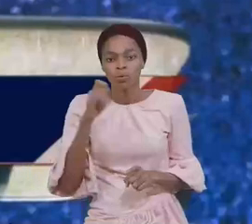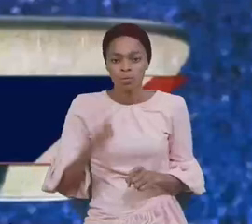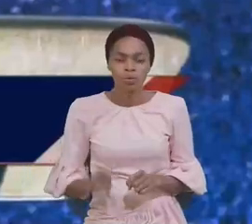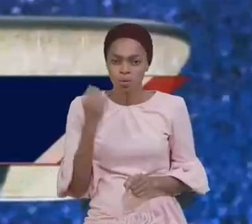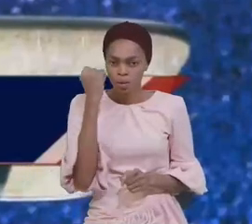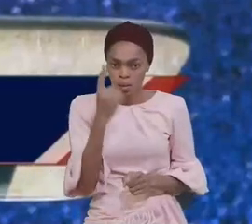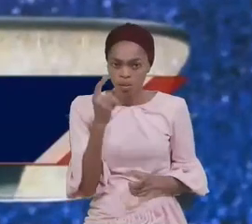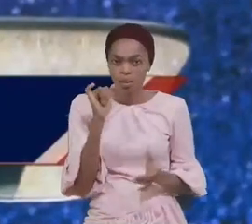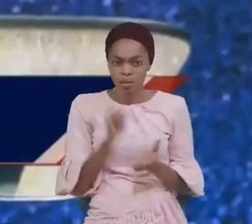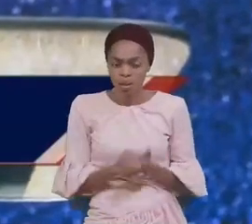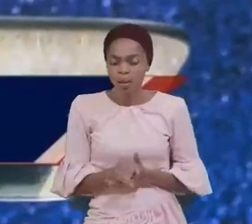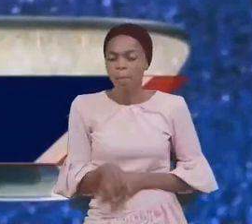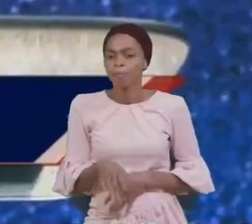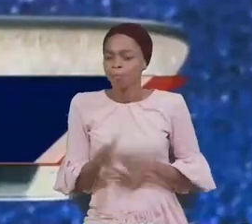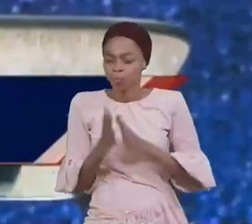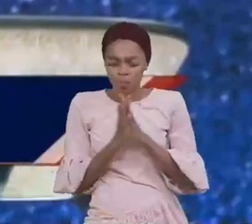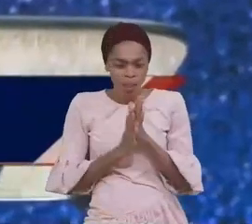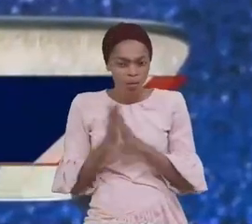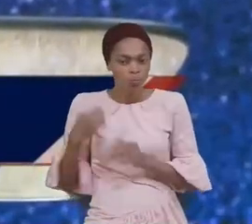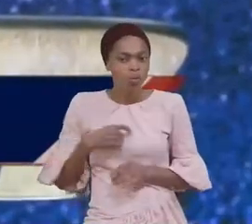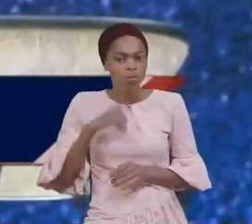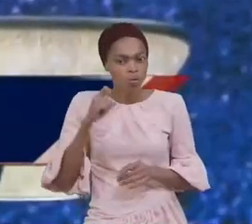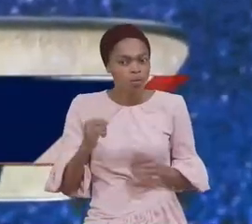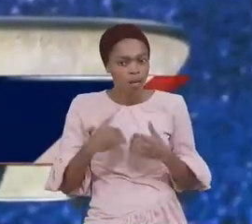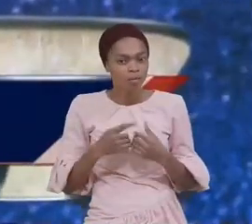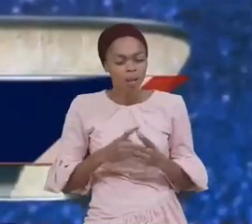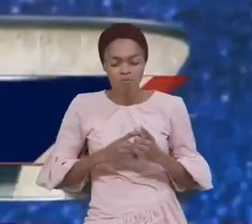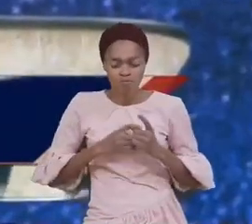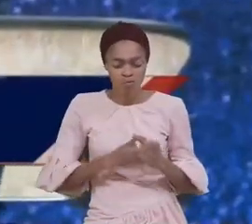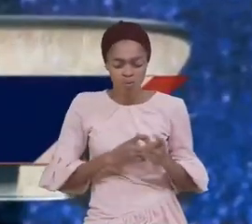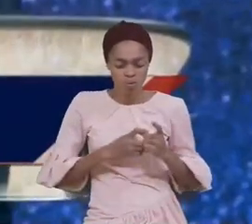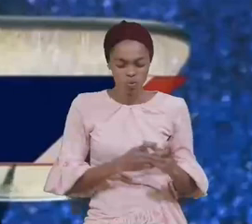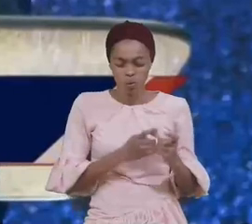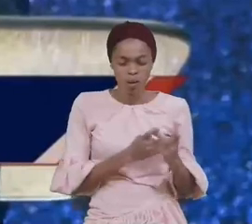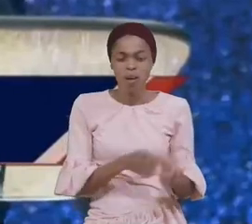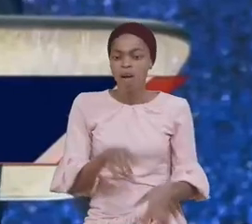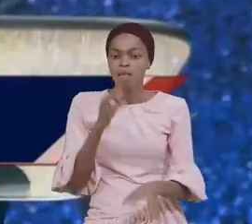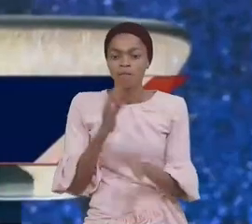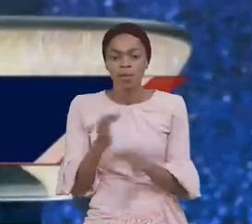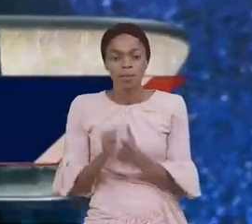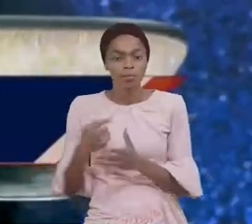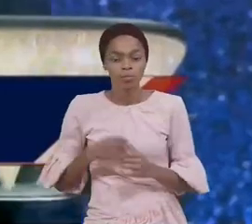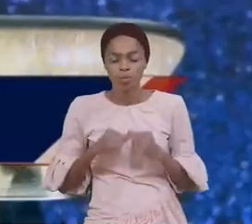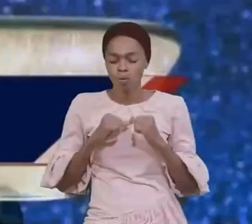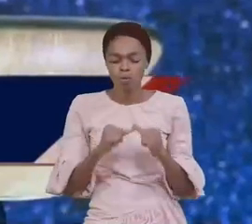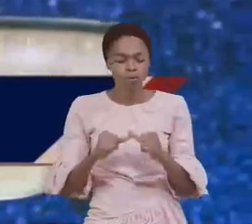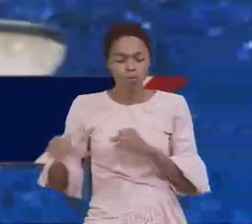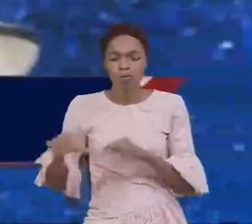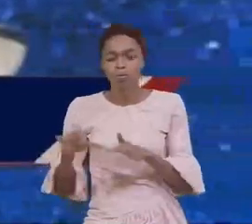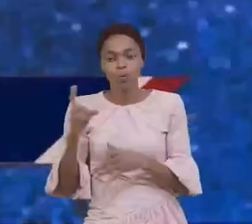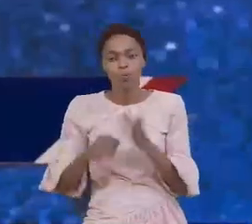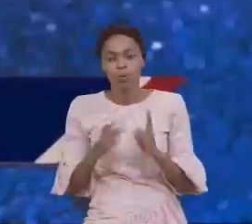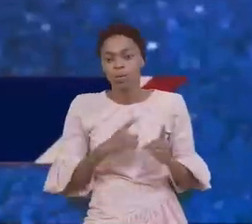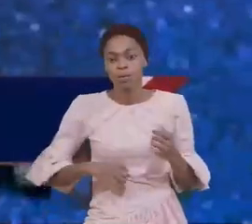la foi passionnée. Il faut la foi qui poursuit et qu'on continue de faire ce à quoi ils appellent à faire jusqu'à